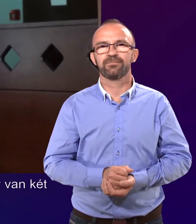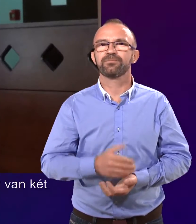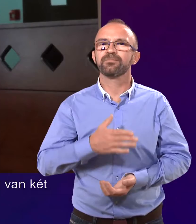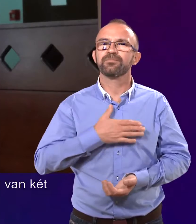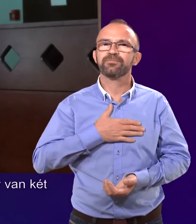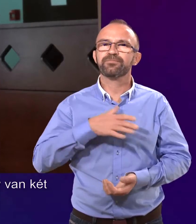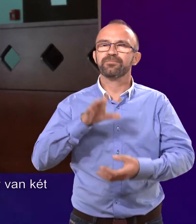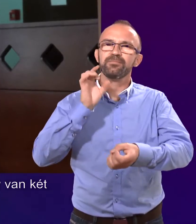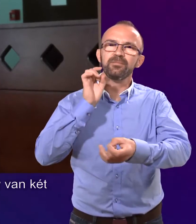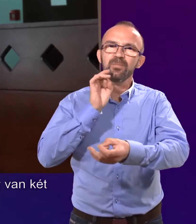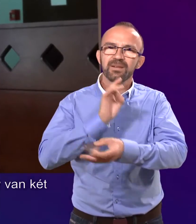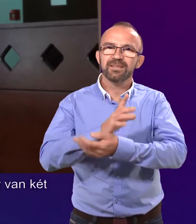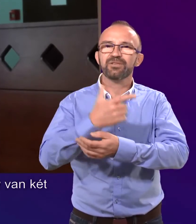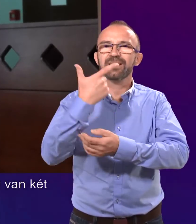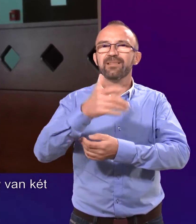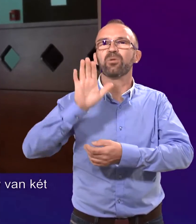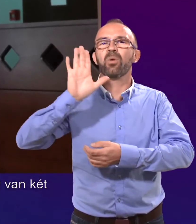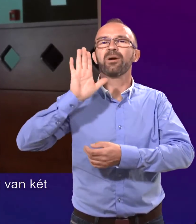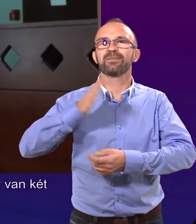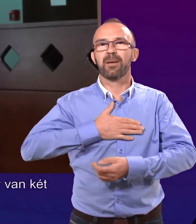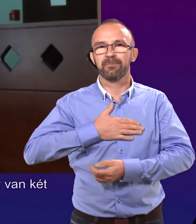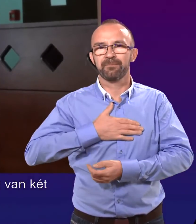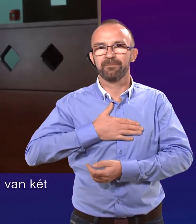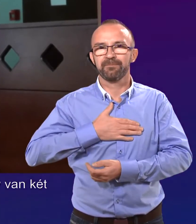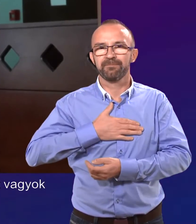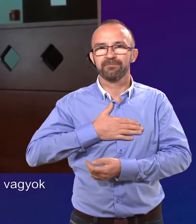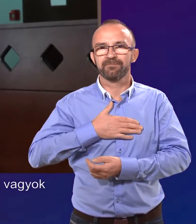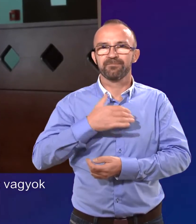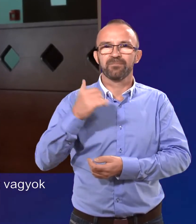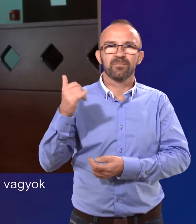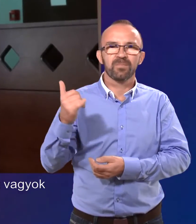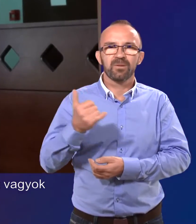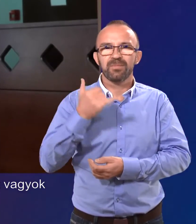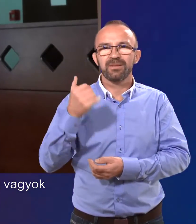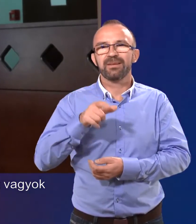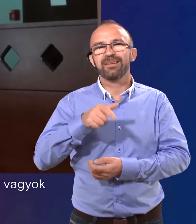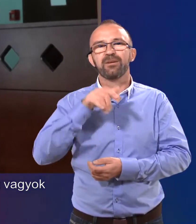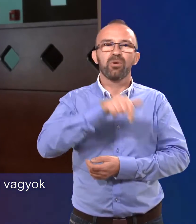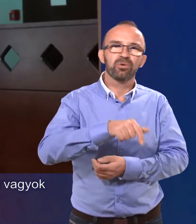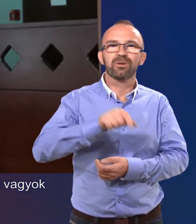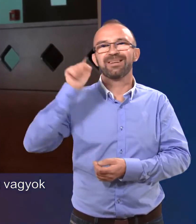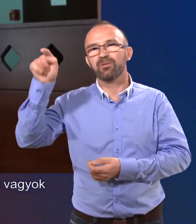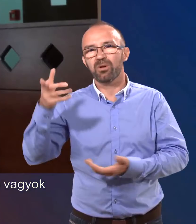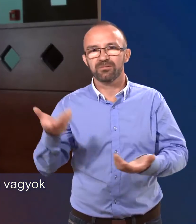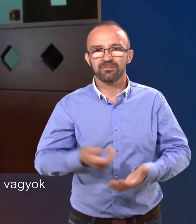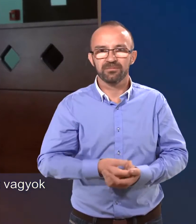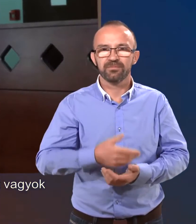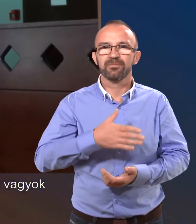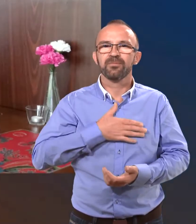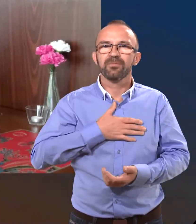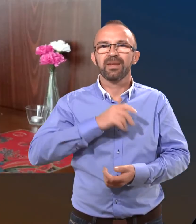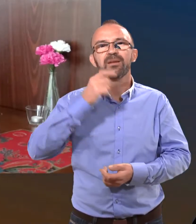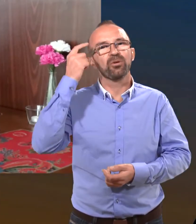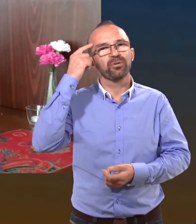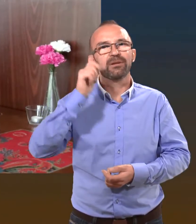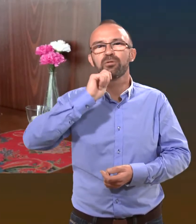Budapestet. Nekem ez a szerencsém van, hogy van két hazám. Ez mindig az. Ott vagyok otthon, itt vagyok itthon.